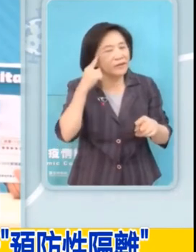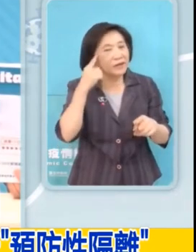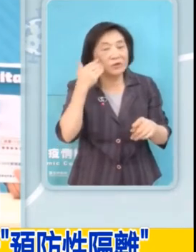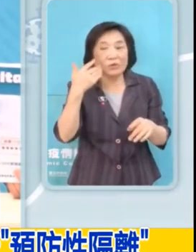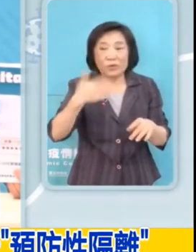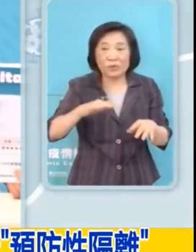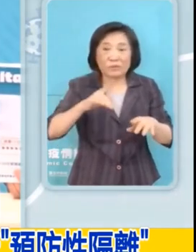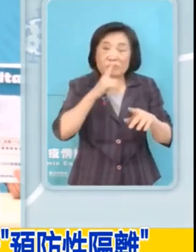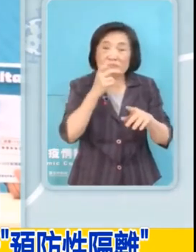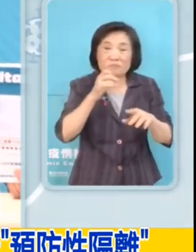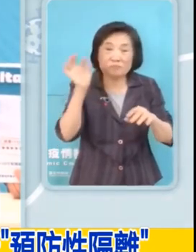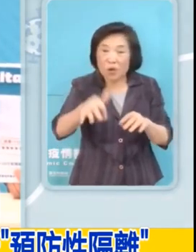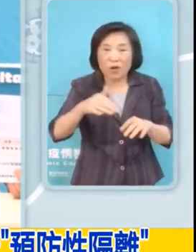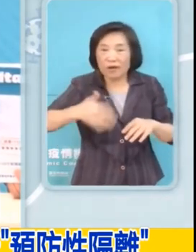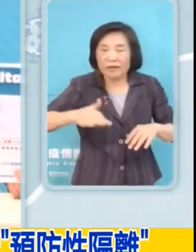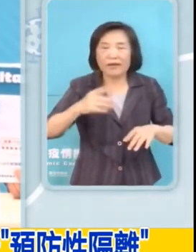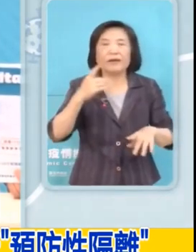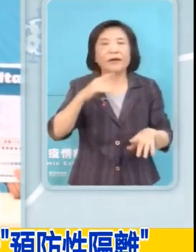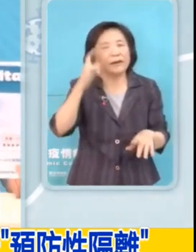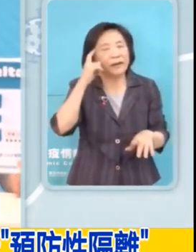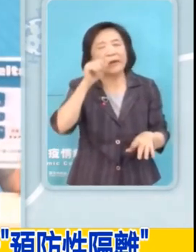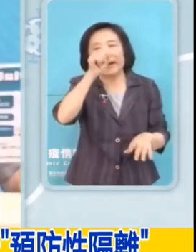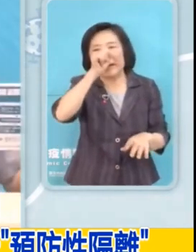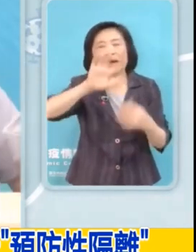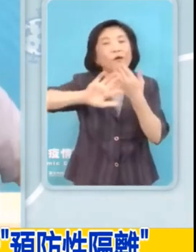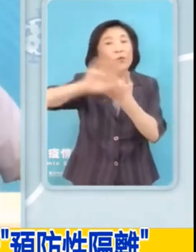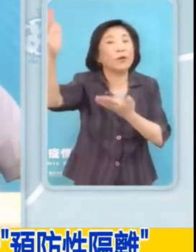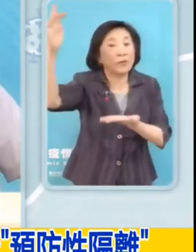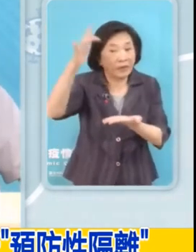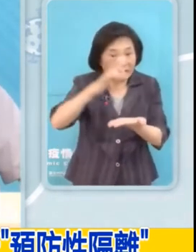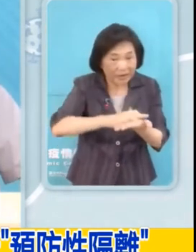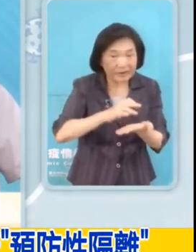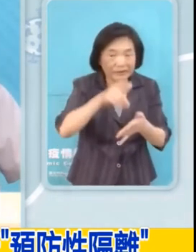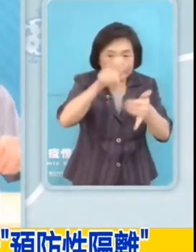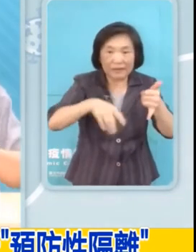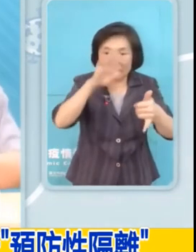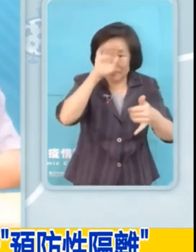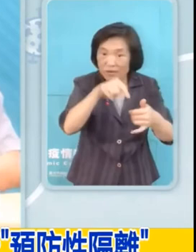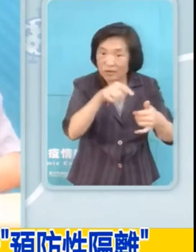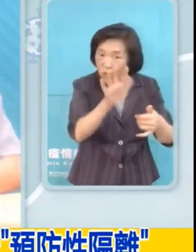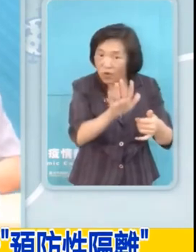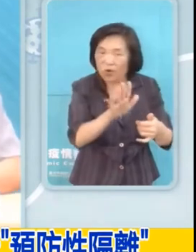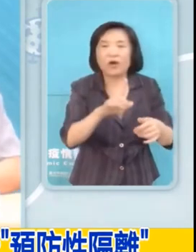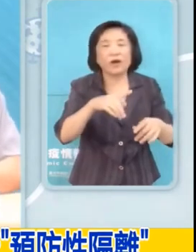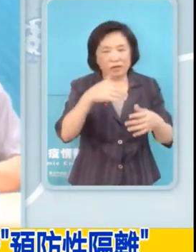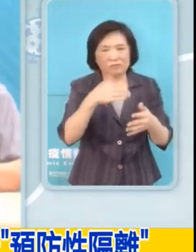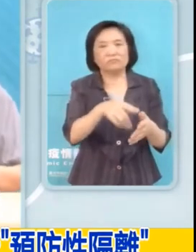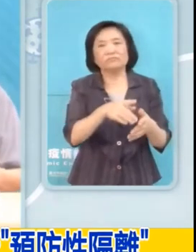的病毒的感染力来处理，大概是这样。所以结论是这样的，